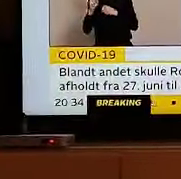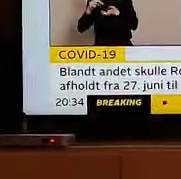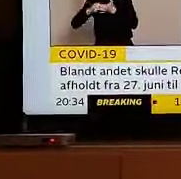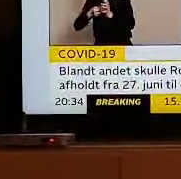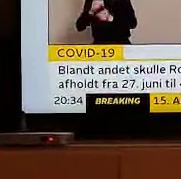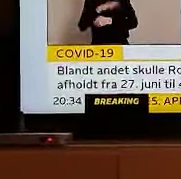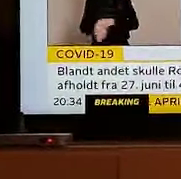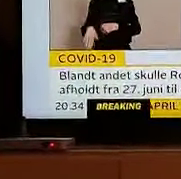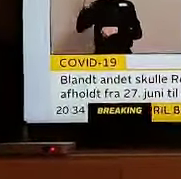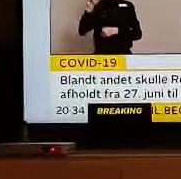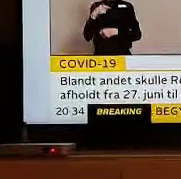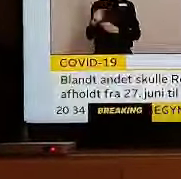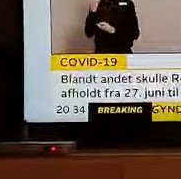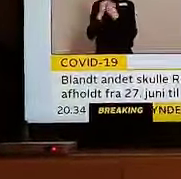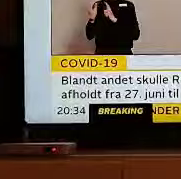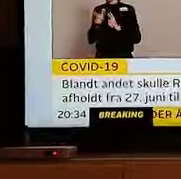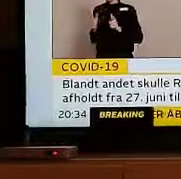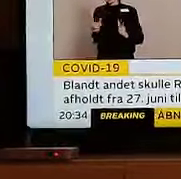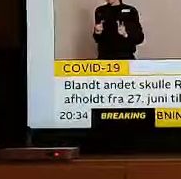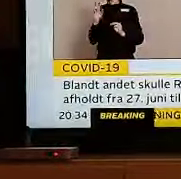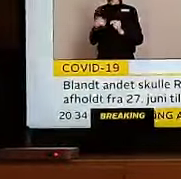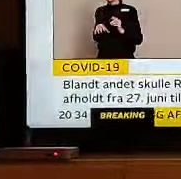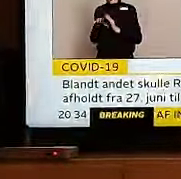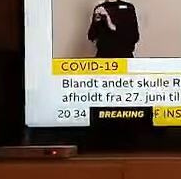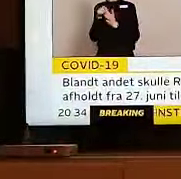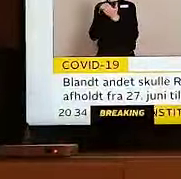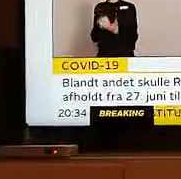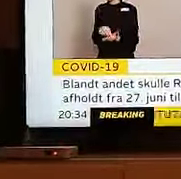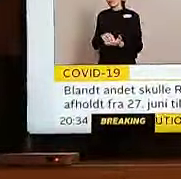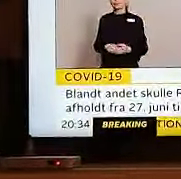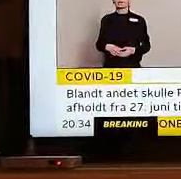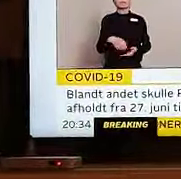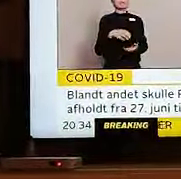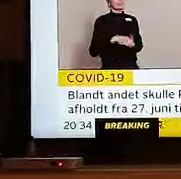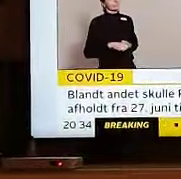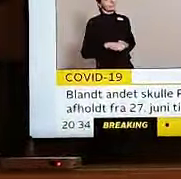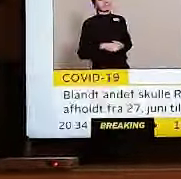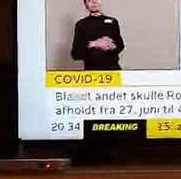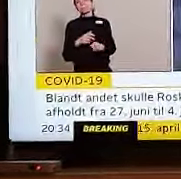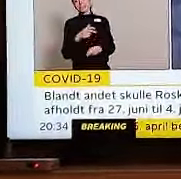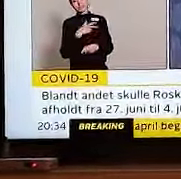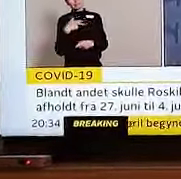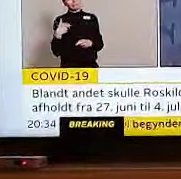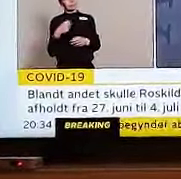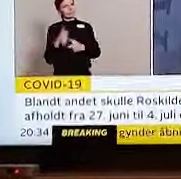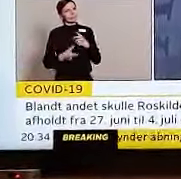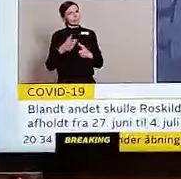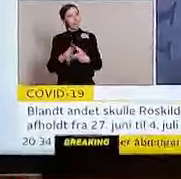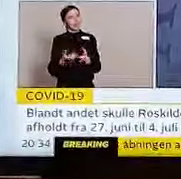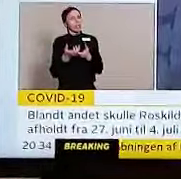يتطلب الاهتمام والتشاور قبل فتح الحضانات أمام